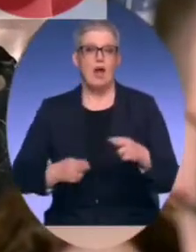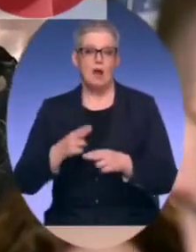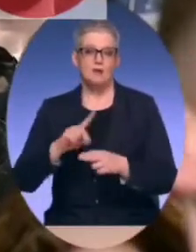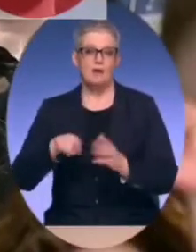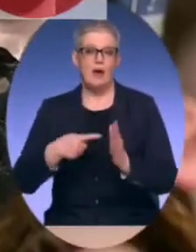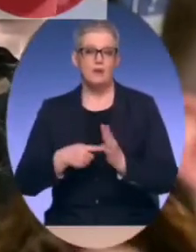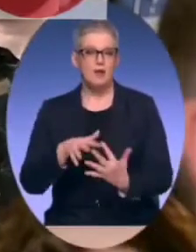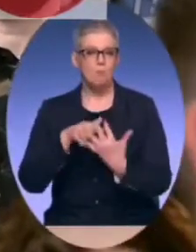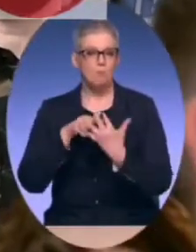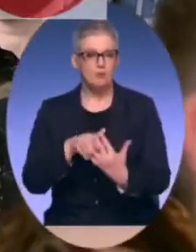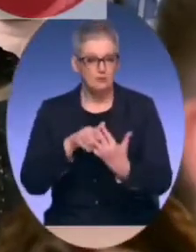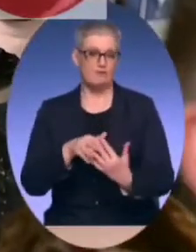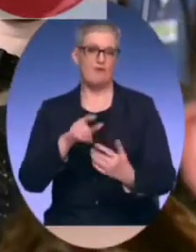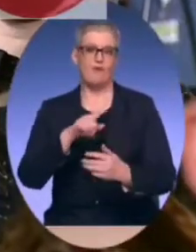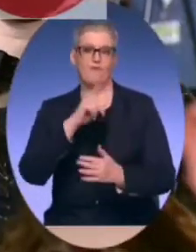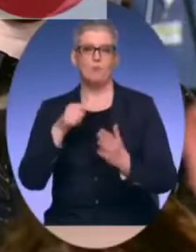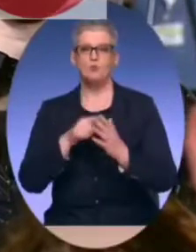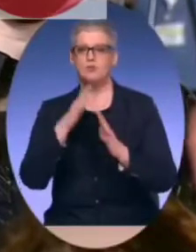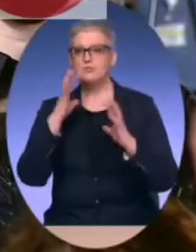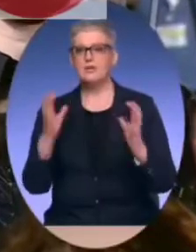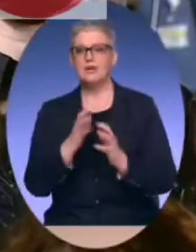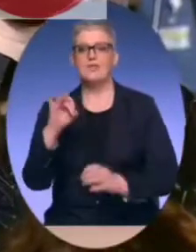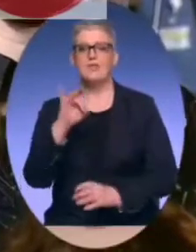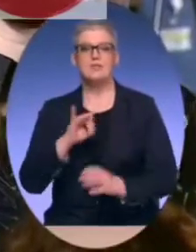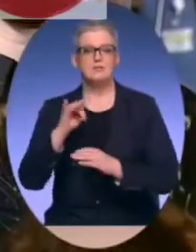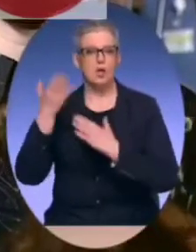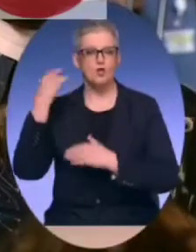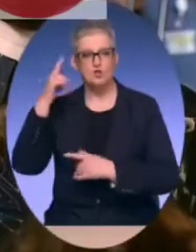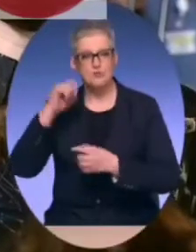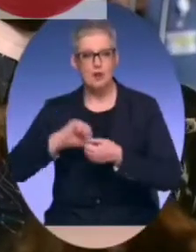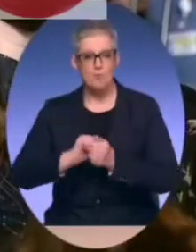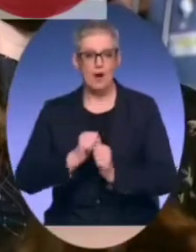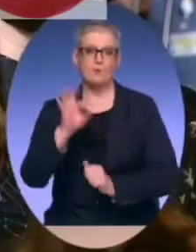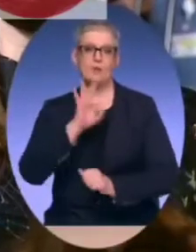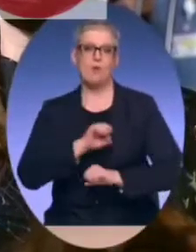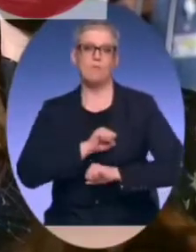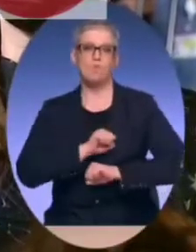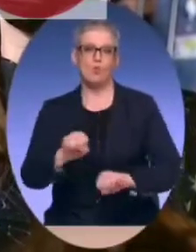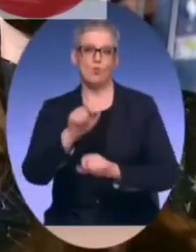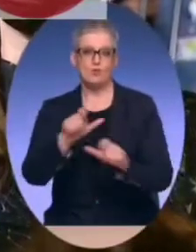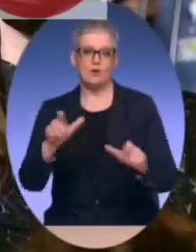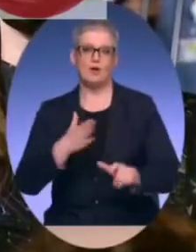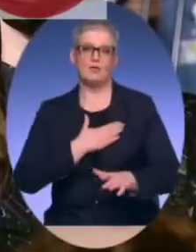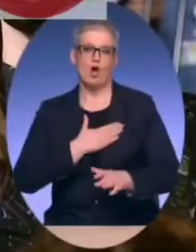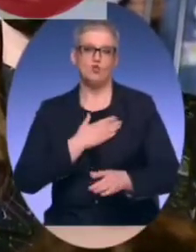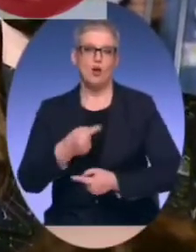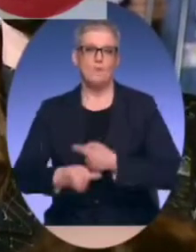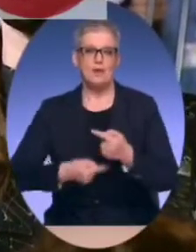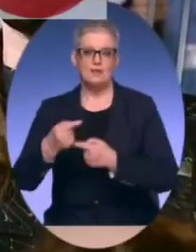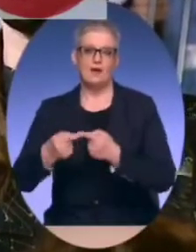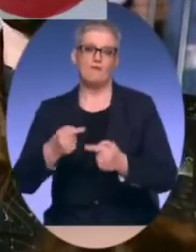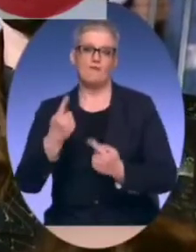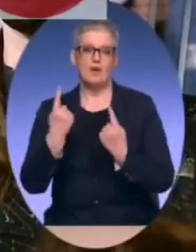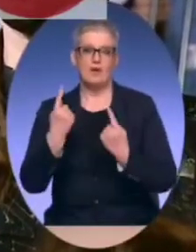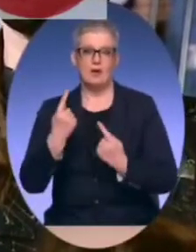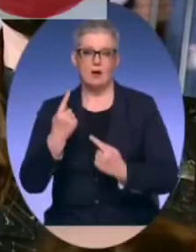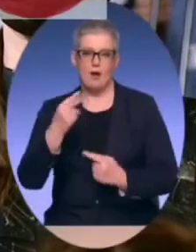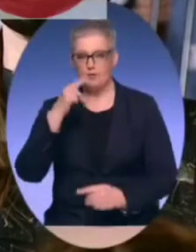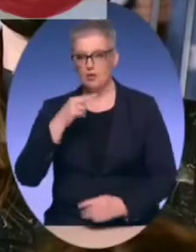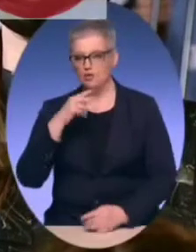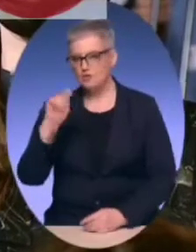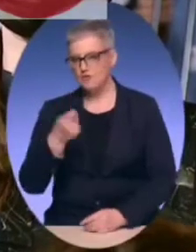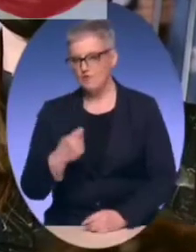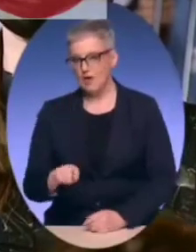о вопросах сохранения исторической памяти, о подвигах наших предков в Великой Отечественной